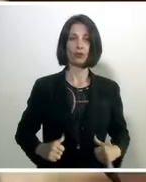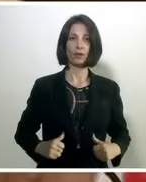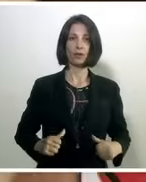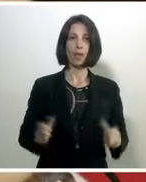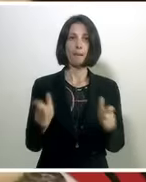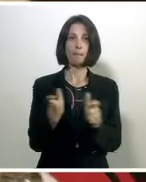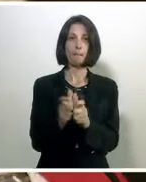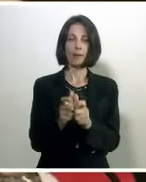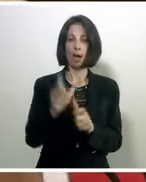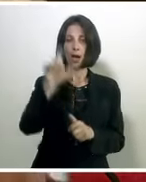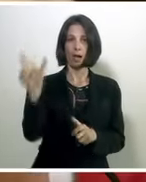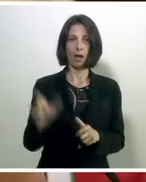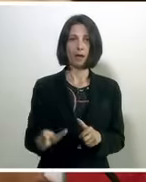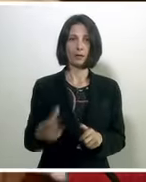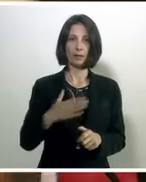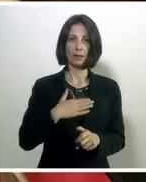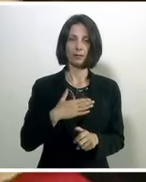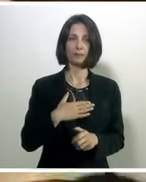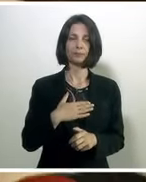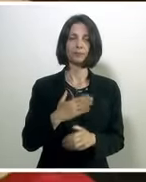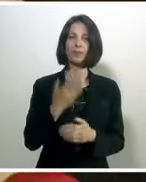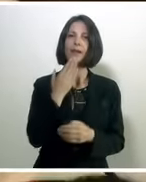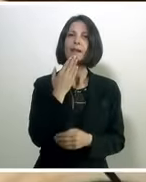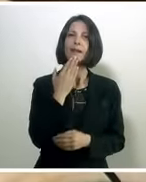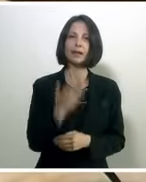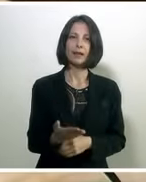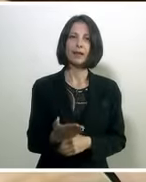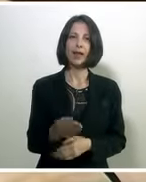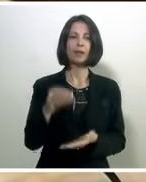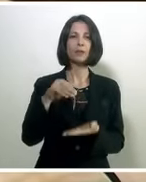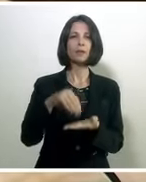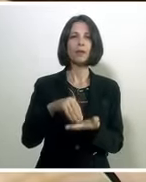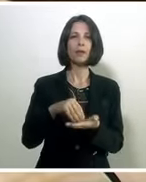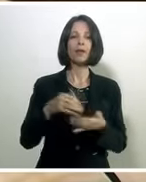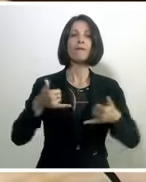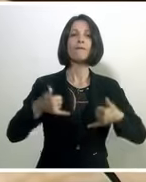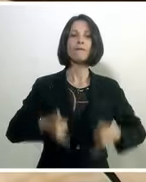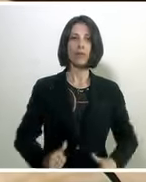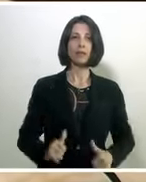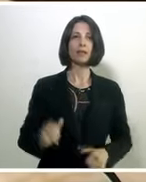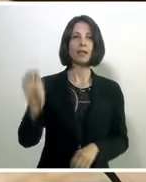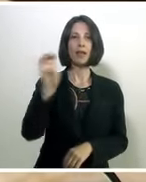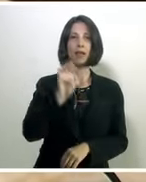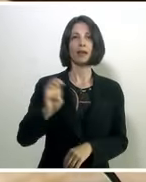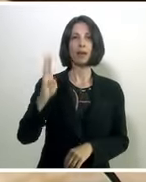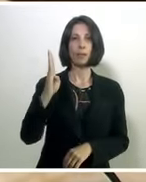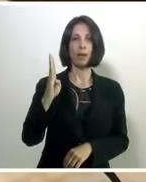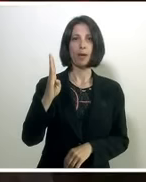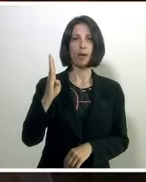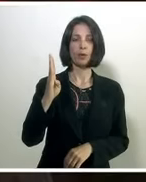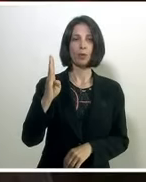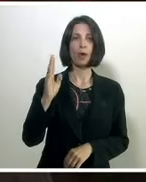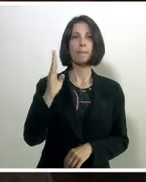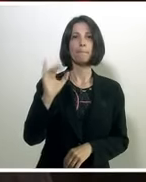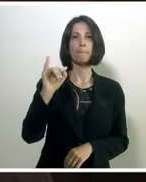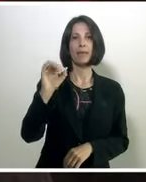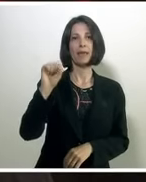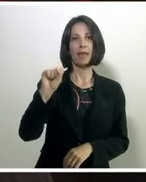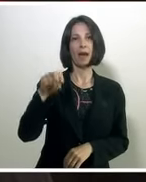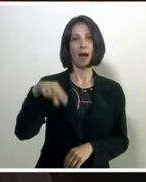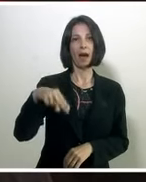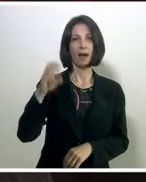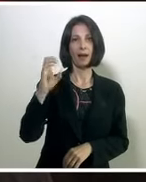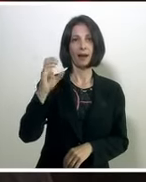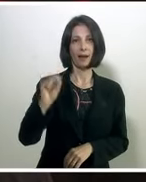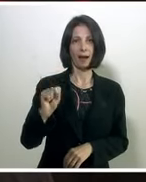paese ringrazio della presenza i figli di Enrico Berliner Bianca Maria Laura e